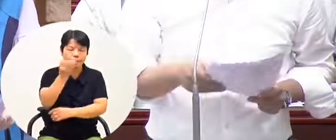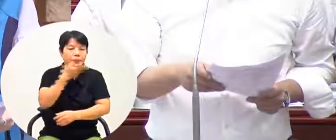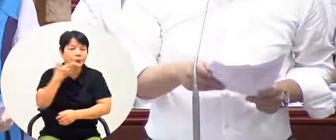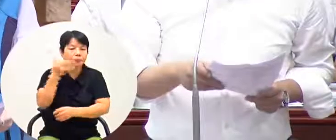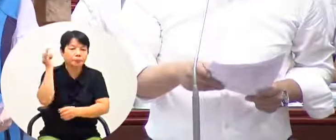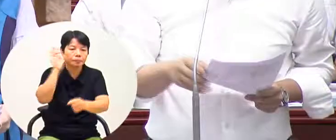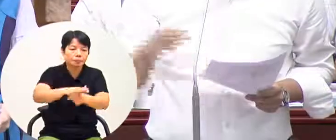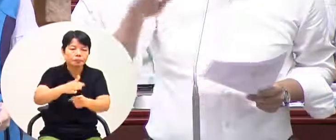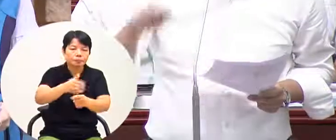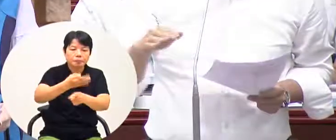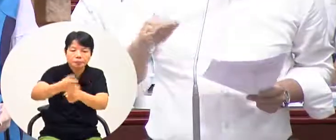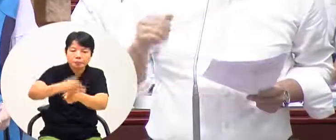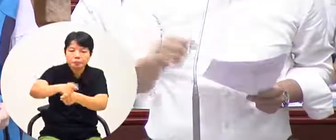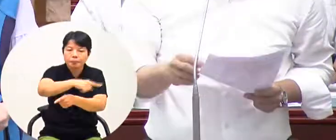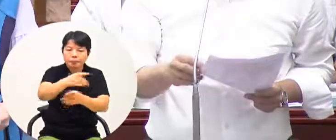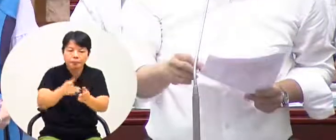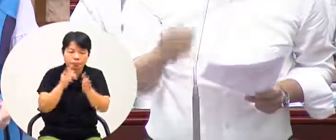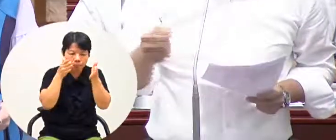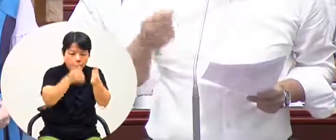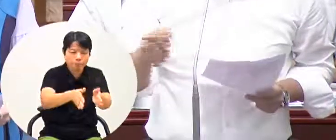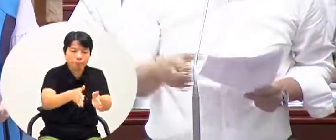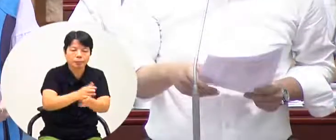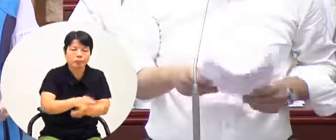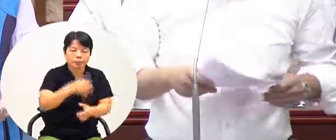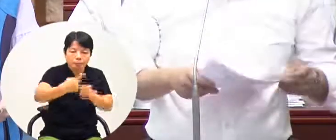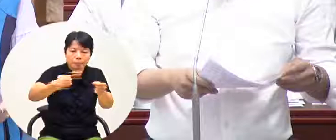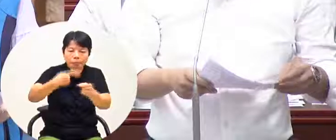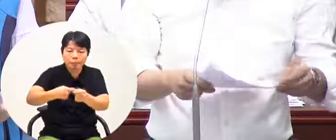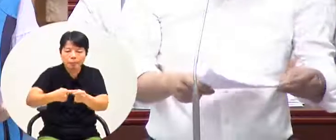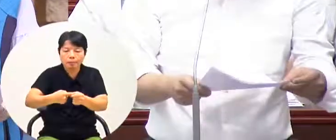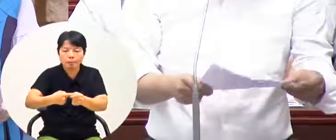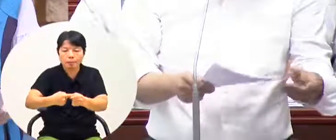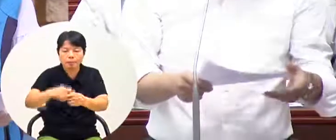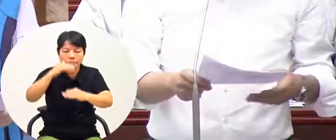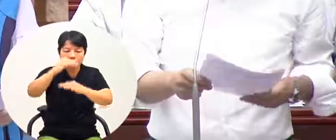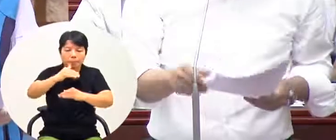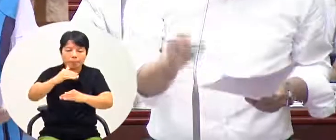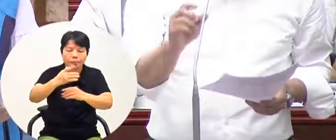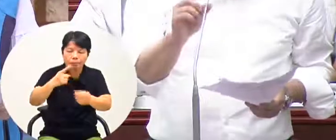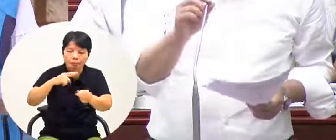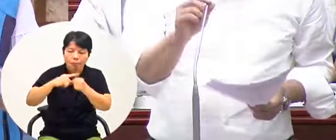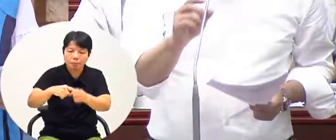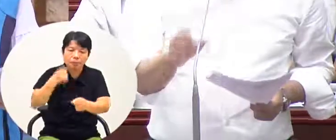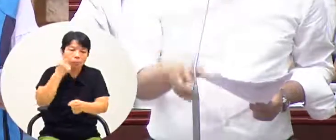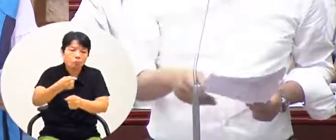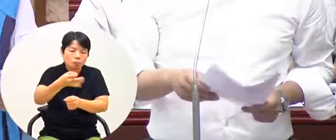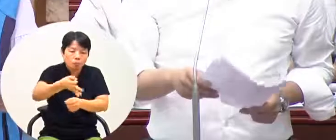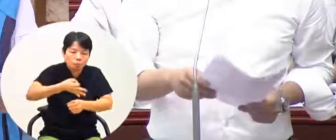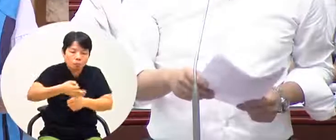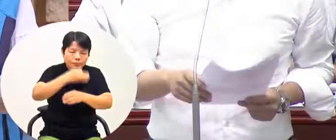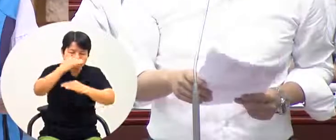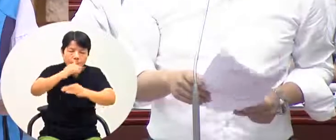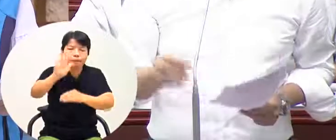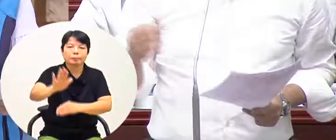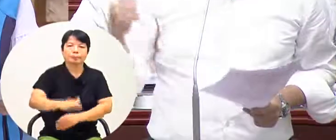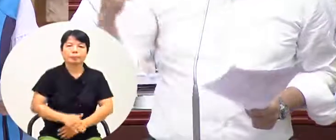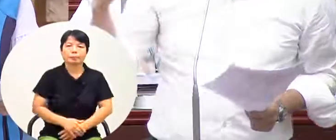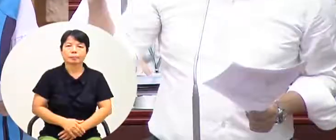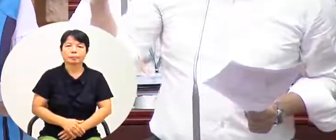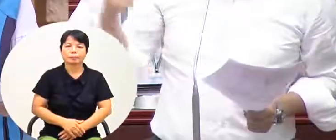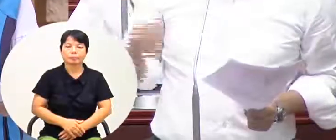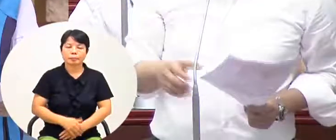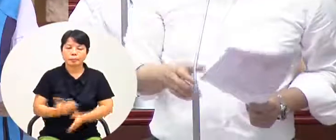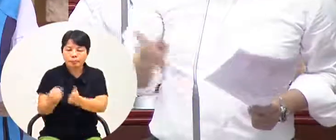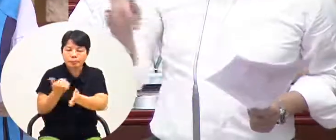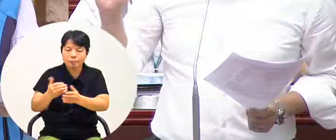这些年所得的资格的限制，所以这个部分机制目前还是有。 那刚刚议员有提到，事实上，议